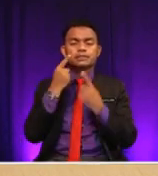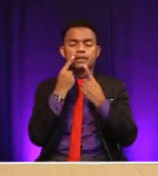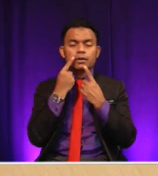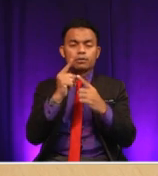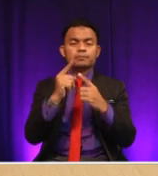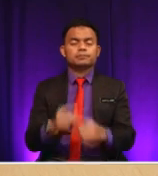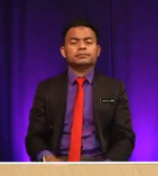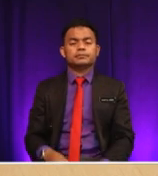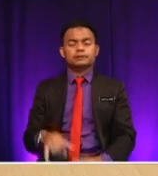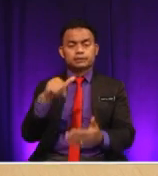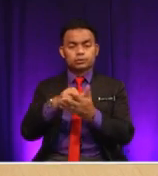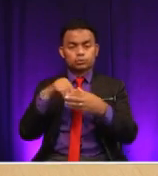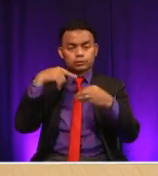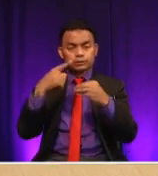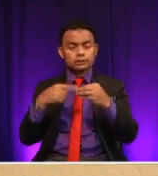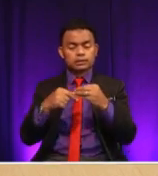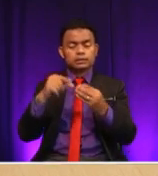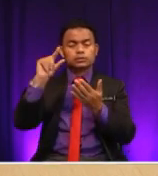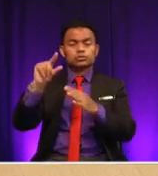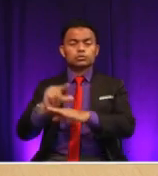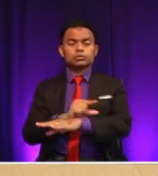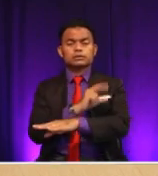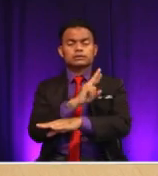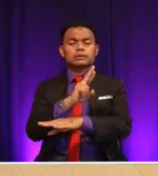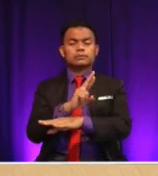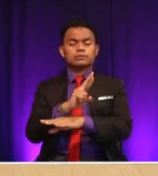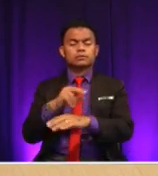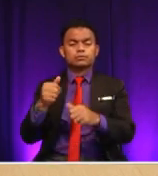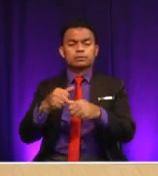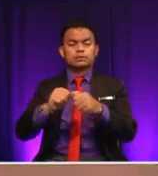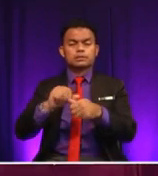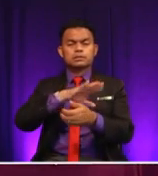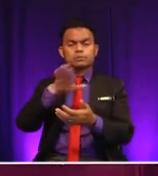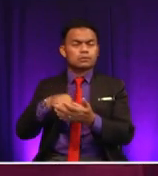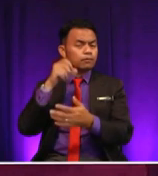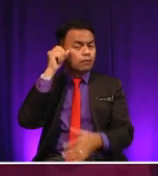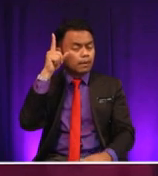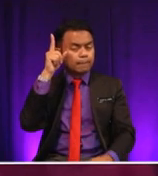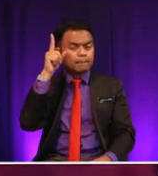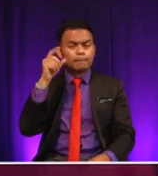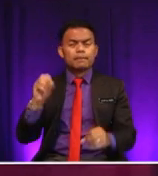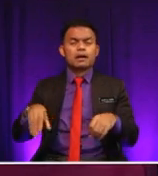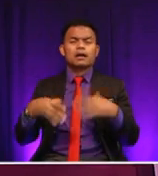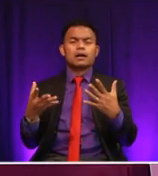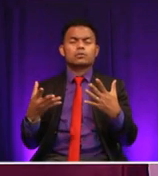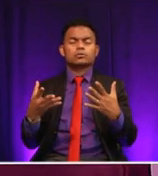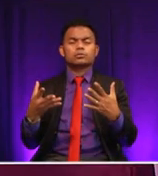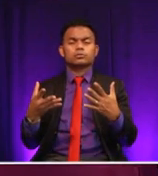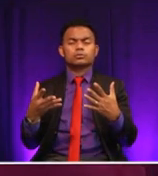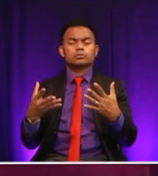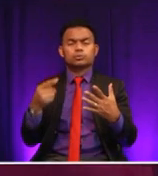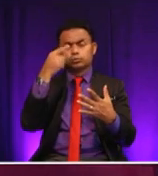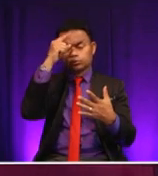tentang gurindam supaya murid-murid yang ada di Italian boleh memahami bagaimana kita mengenal pasti itu